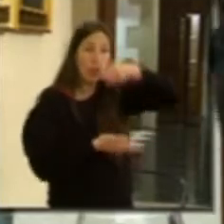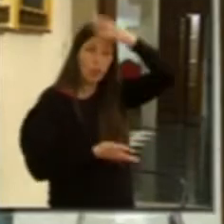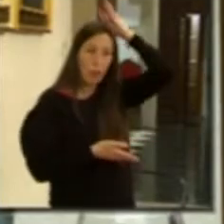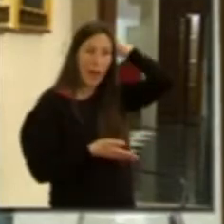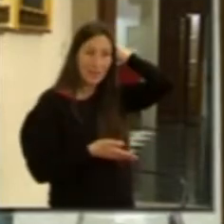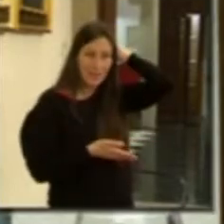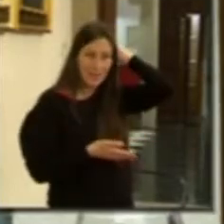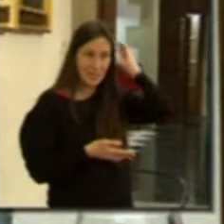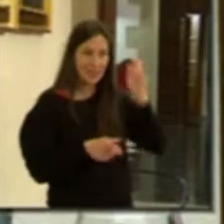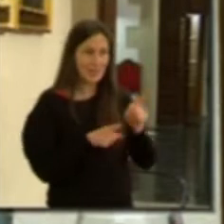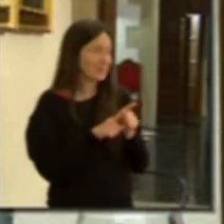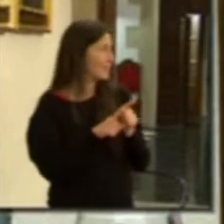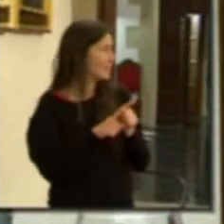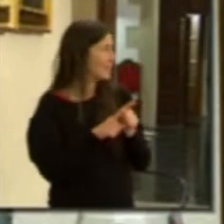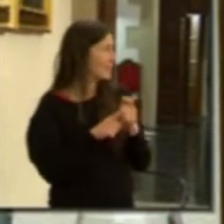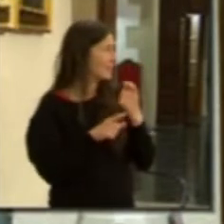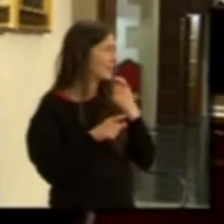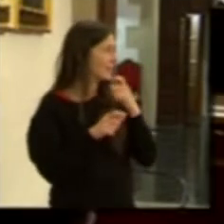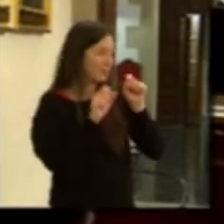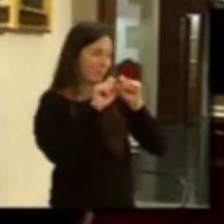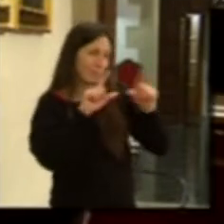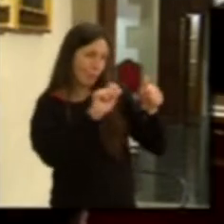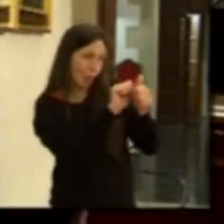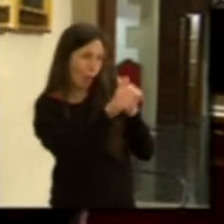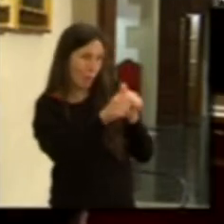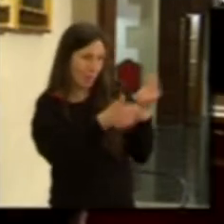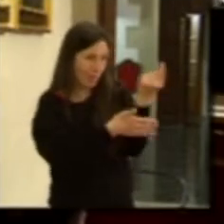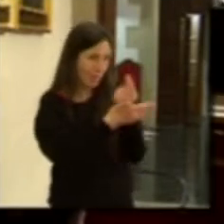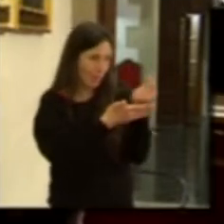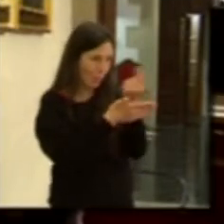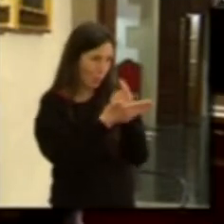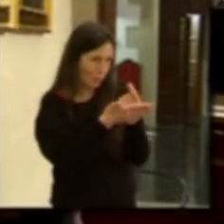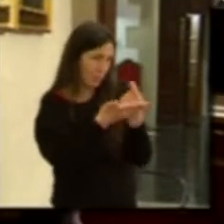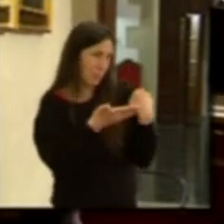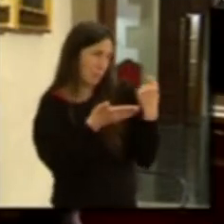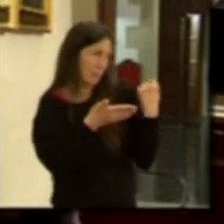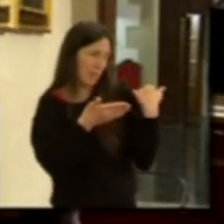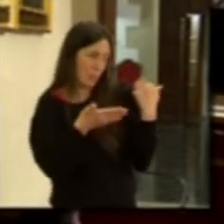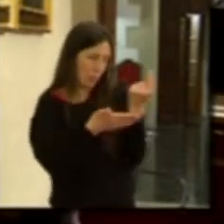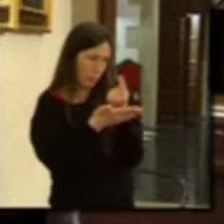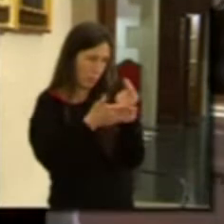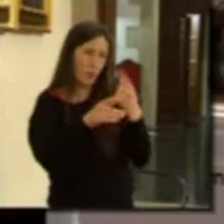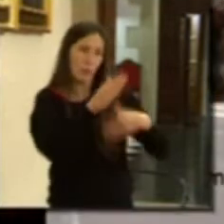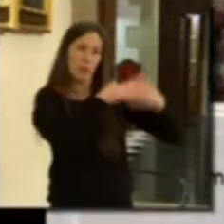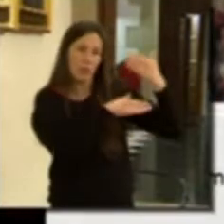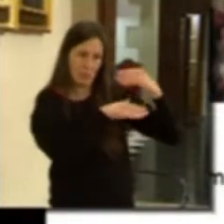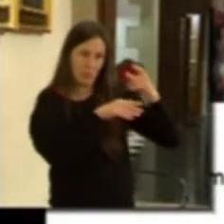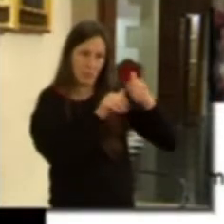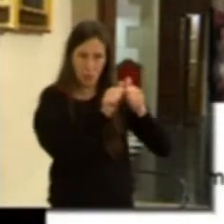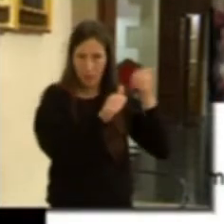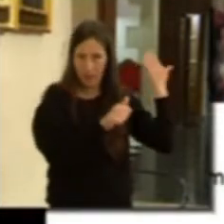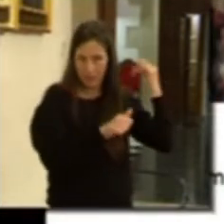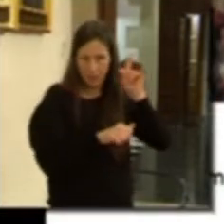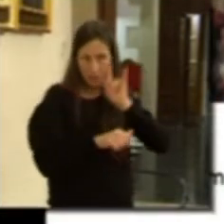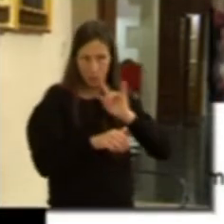una reproducció de Roma, aquesta reproducció és del segle XIX. Els romans també eren uns amants de les ciutats. I a més, aquí, com